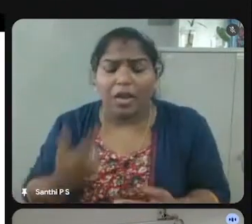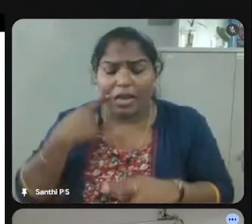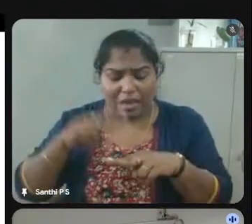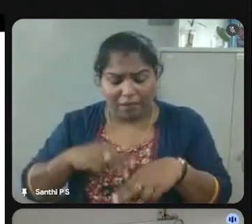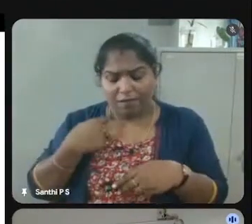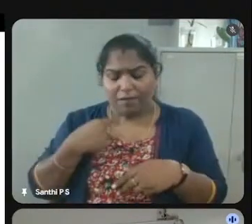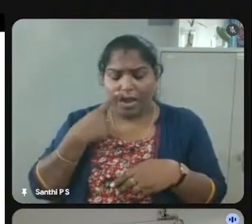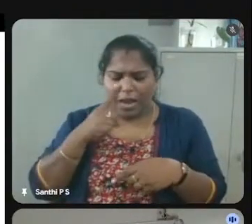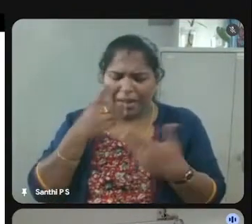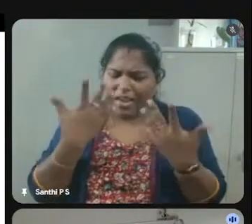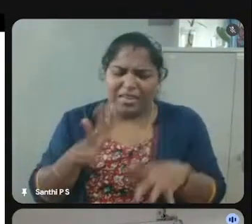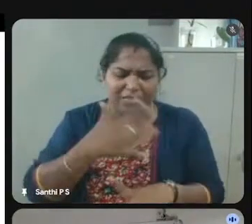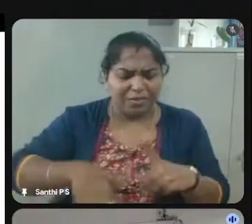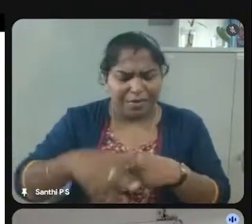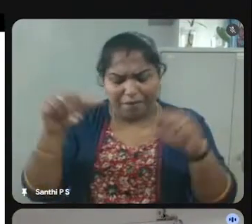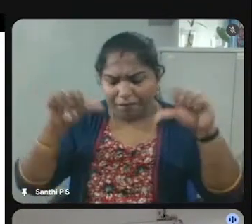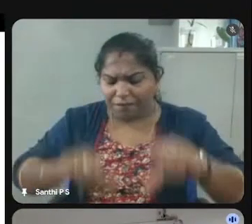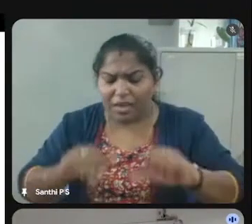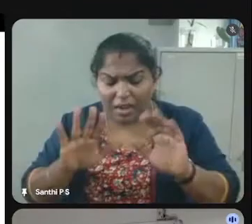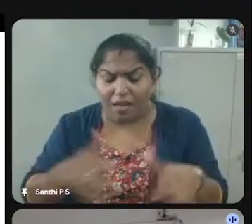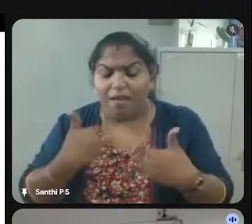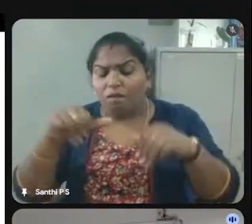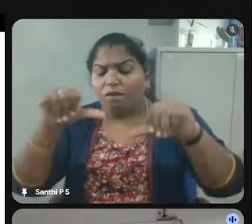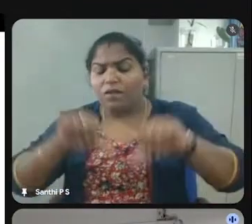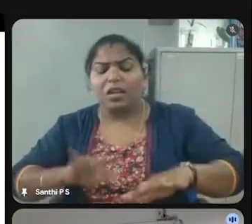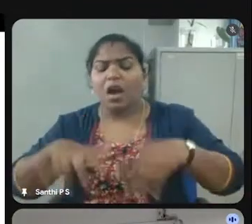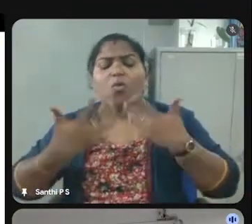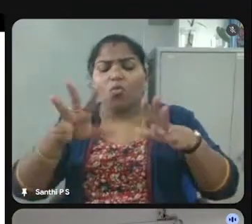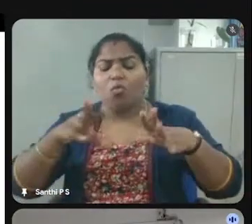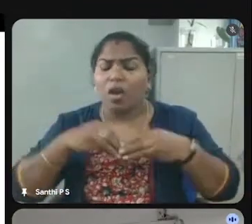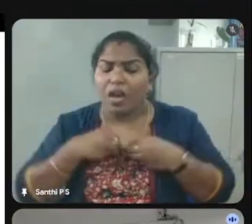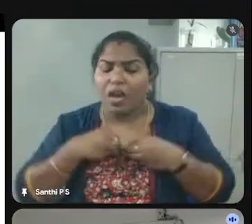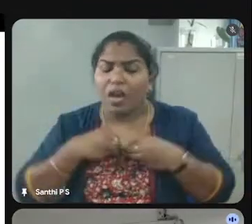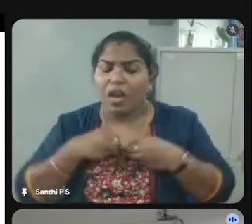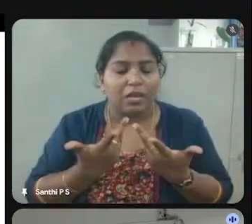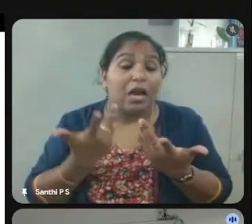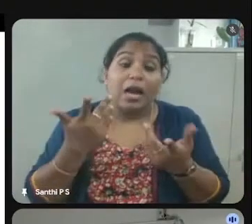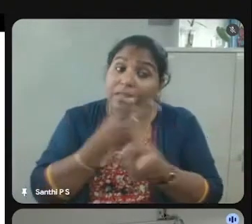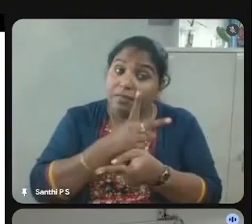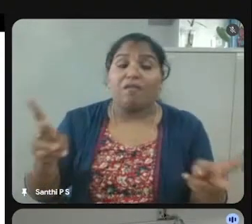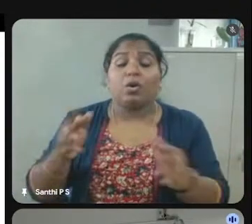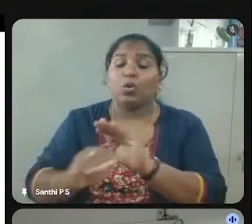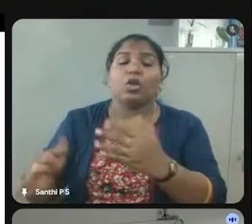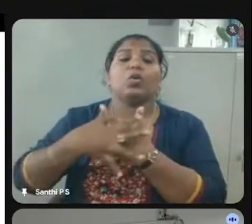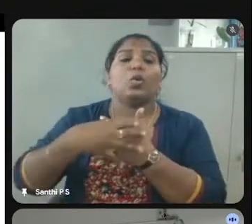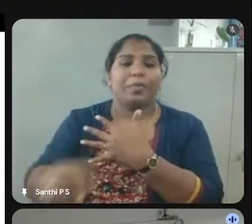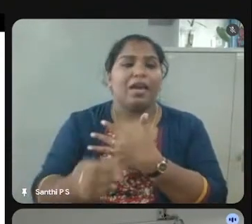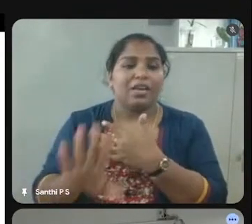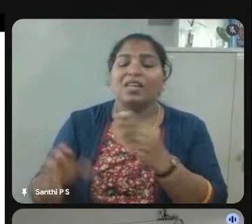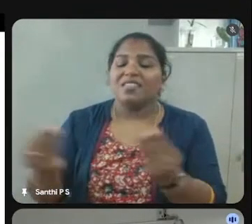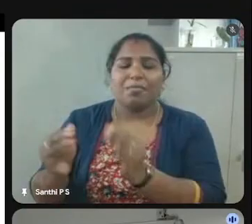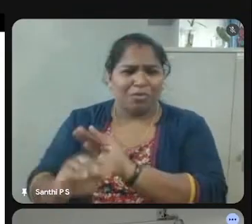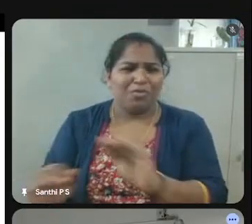എങ്ങനെയാണ് അതിനെ എങ്ങനെയാണ് സ്വീകരിക്കുന്നത്. ചില കുട്ടികളുണ്ട് തോൽക്കുന്നത് ഇഷ്ടമില്ലാത്ത കുട്ടികളുണ്ട്, അതെന്ന് വെച്ചാൽ ഒട്ടും ഉൾക്കൊള്ളാൻ സാധിക്കില്ല.